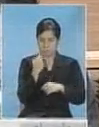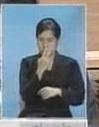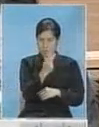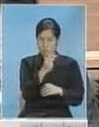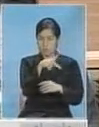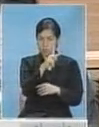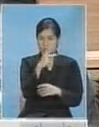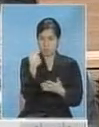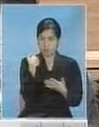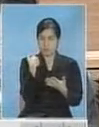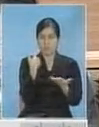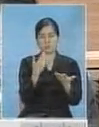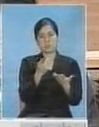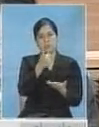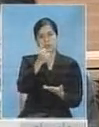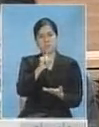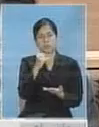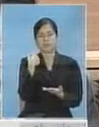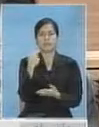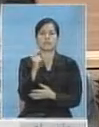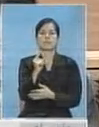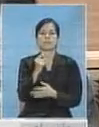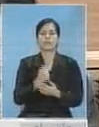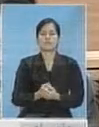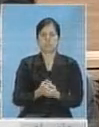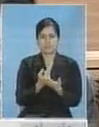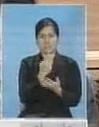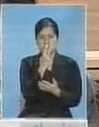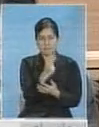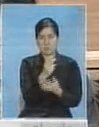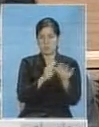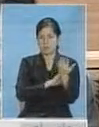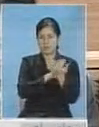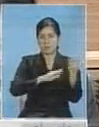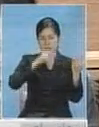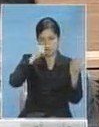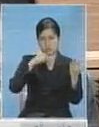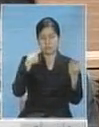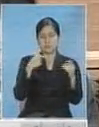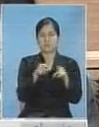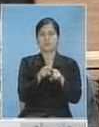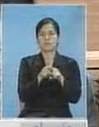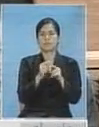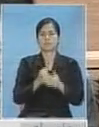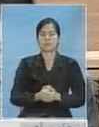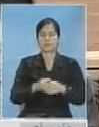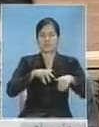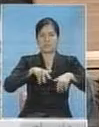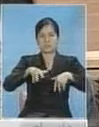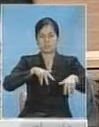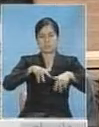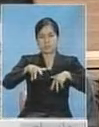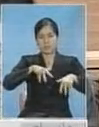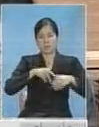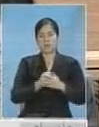ษครับนะครับอย่างเนี้ยท่านดูเลยครับว่ามันเป็นทั้งประเทศฮะระบบนี้ครับพี่น้องประชาชนนะครับซึ่งเขา